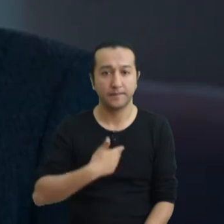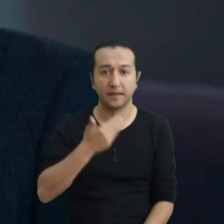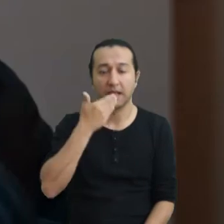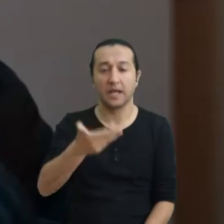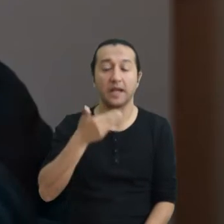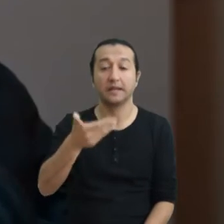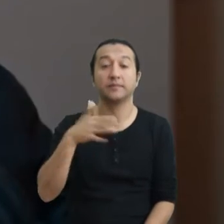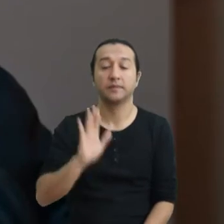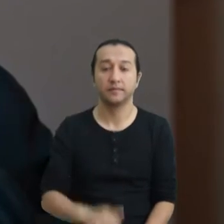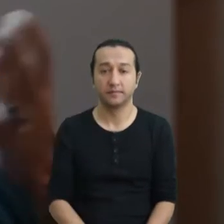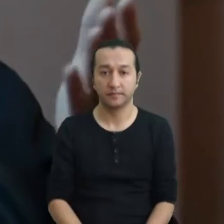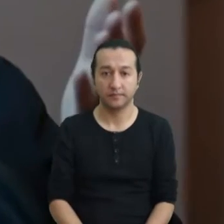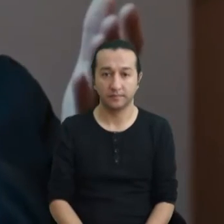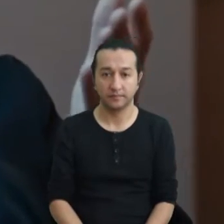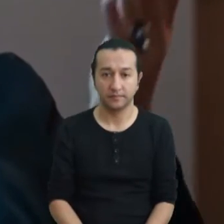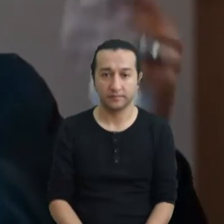Anlatamam.